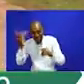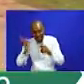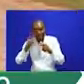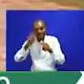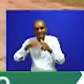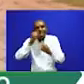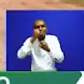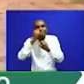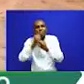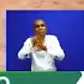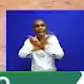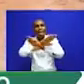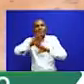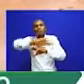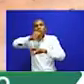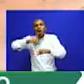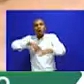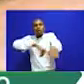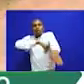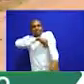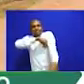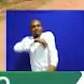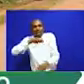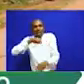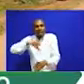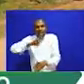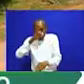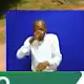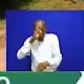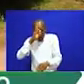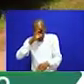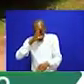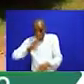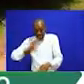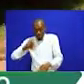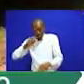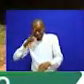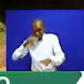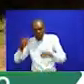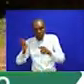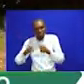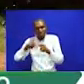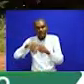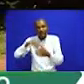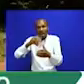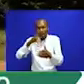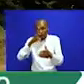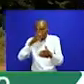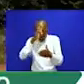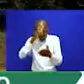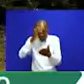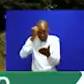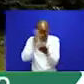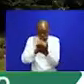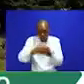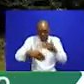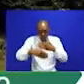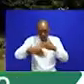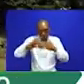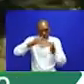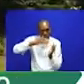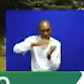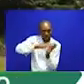ni gabagambi baga ni yomo county commission okisi kweneke bituo bya banyanyimbo bya bekirwa nseme yuo edio kororo